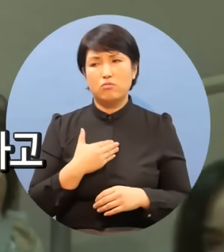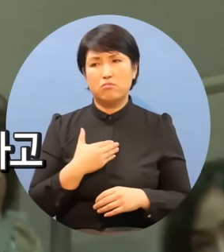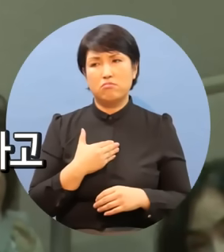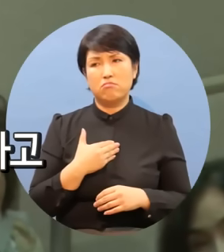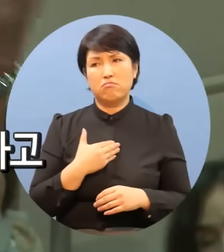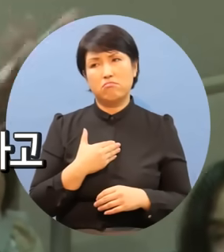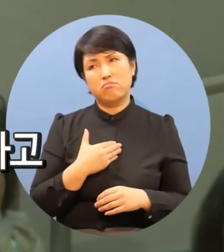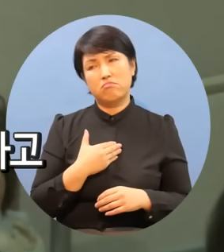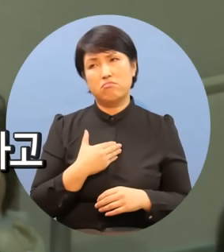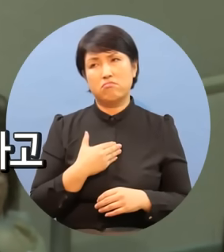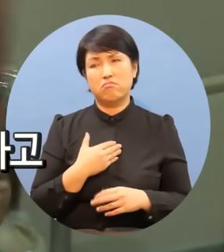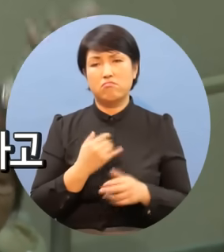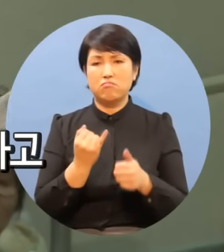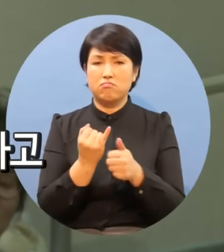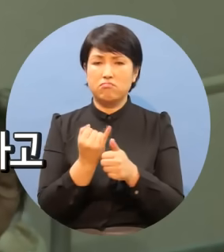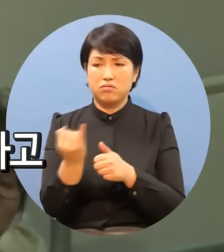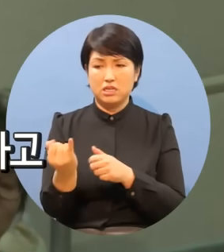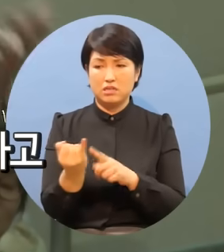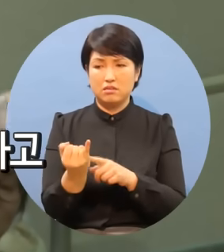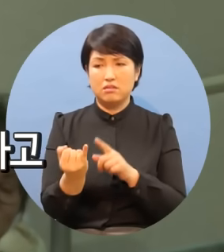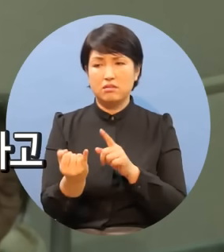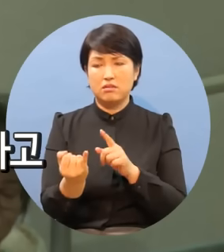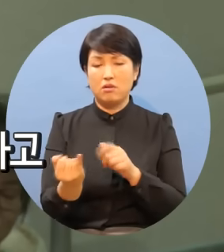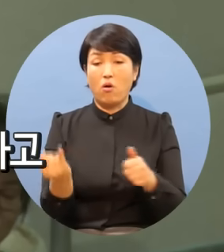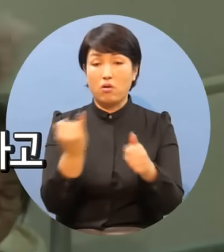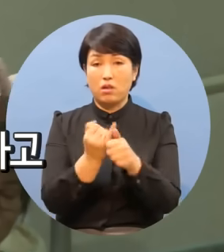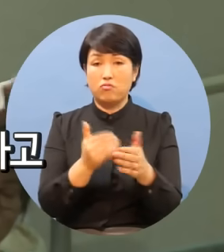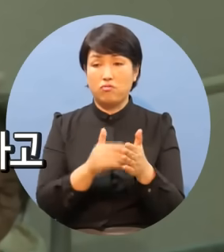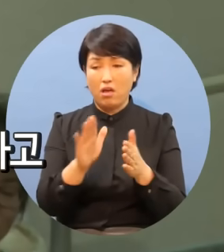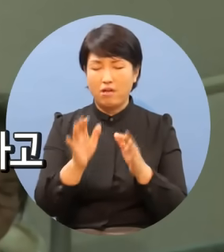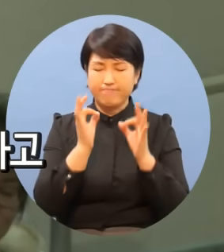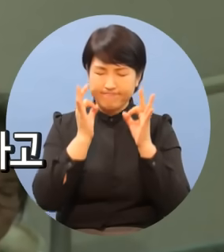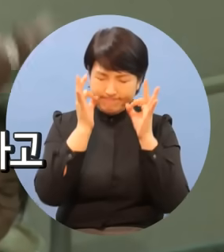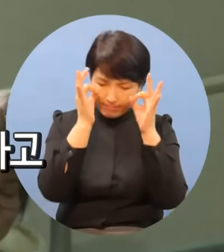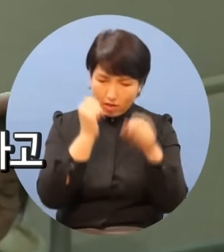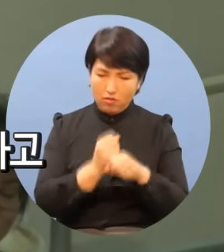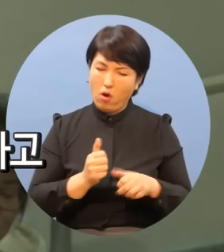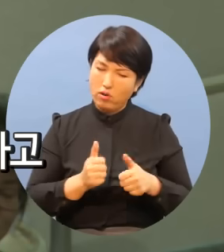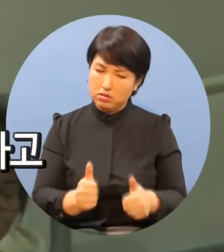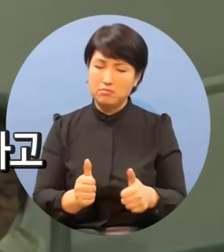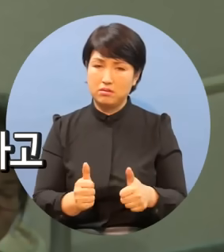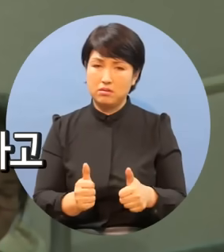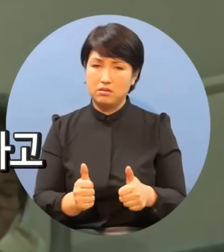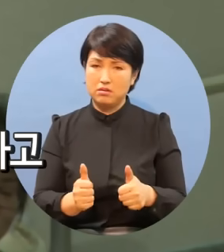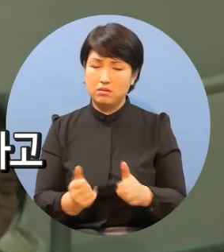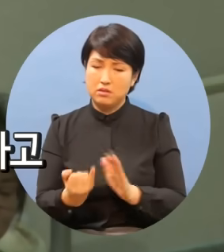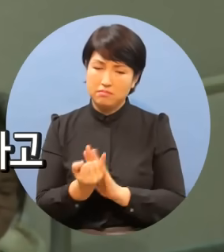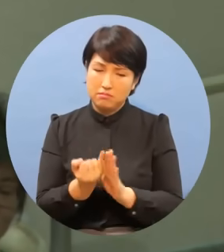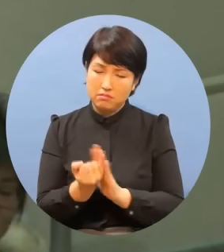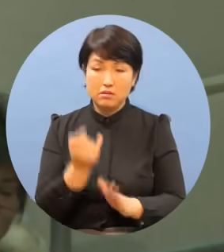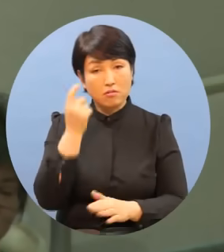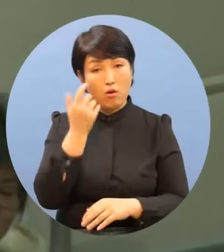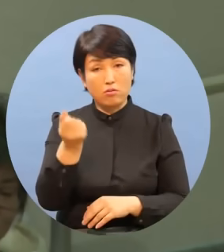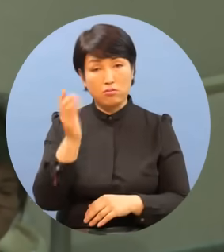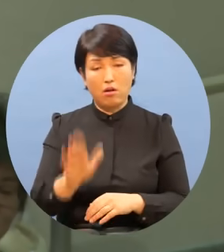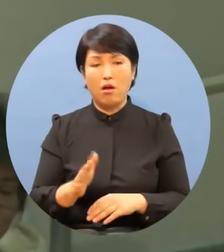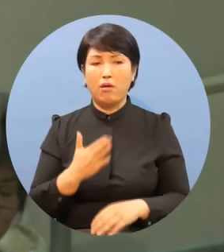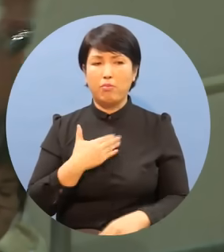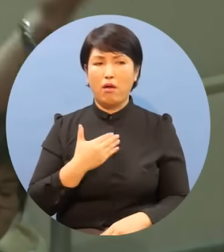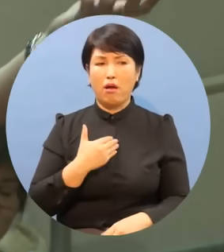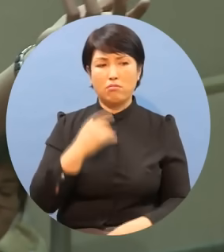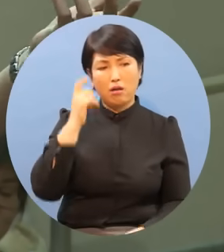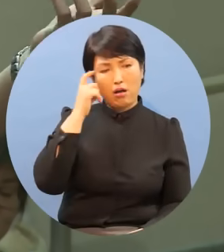저는 나름대로 그 집사람하고 만났을 때 굉장히 최선을 다하고 열심히 했다고 생각을 하고 있었는데, 또 내가 느끼는